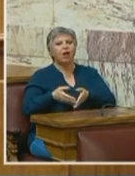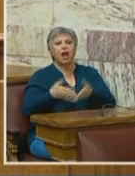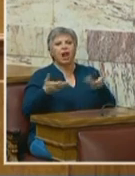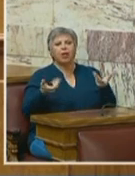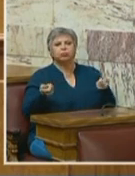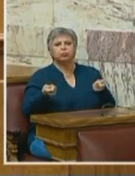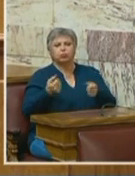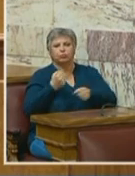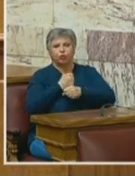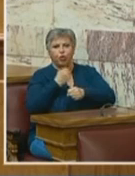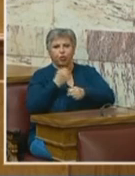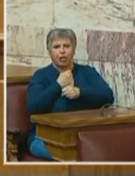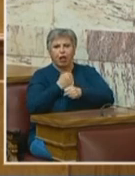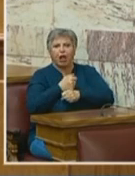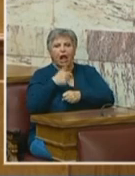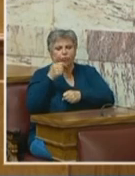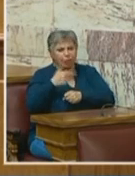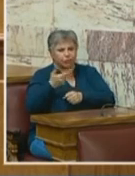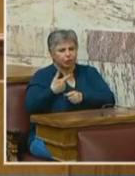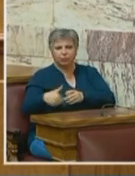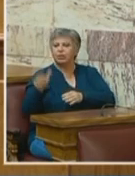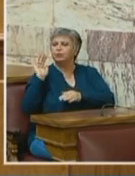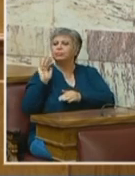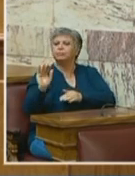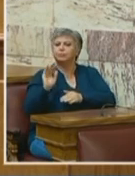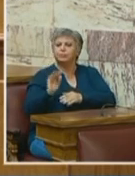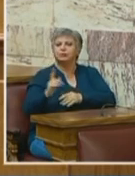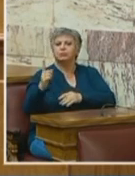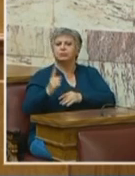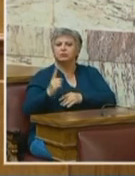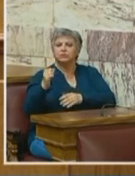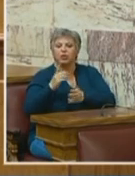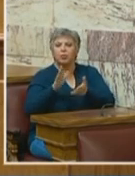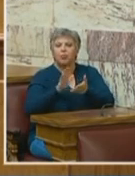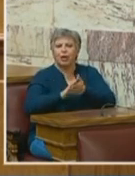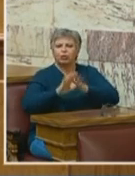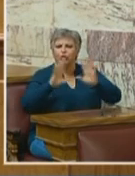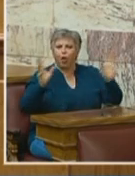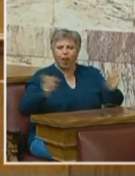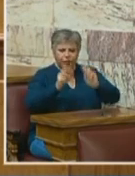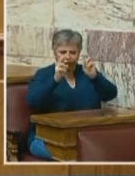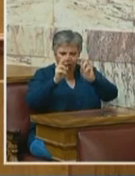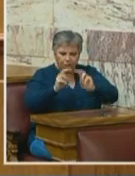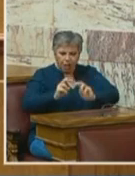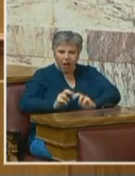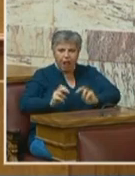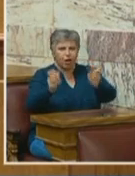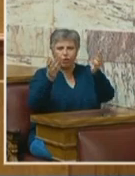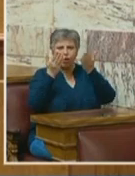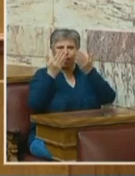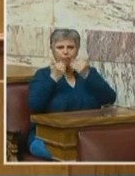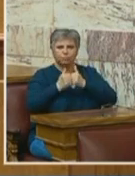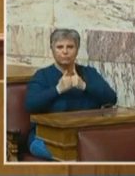μην εξετάσει σε βάθος την υπόθεση. Όπως ζητούσαμε εμείς και οι εμπλεκόμενοι στην